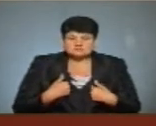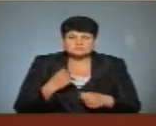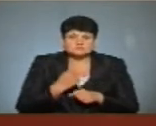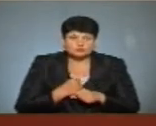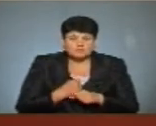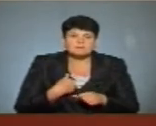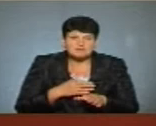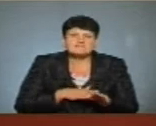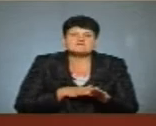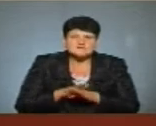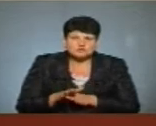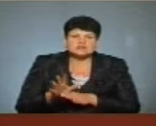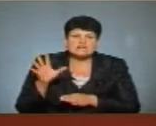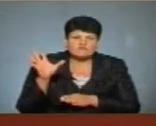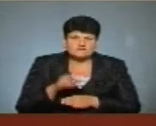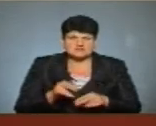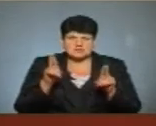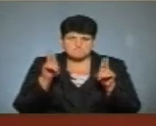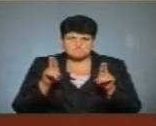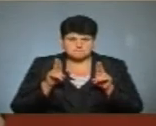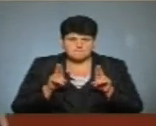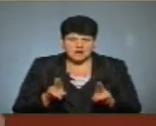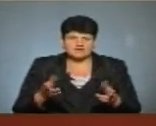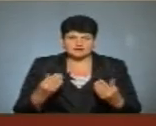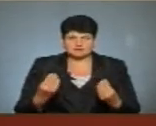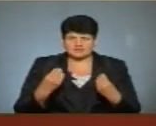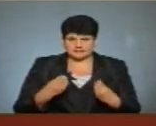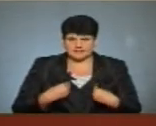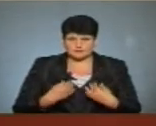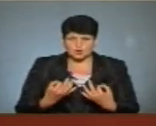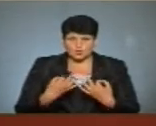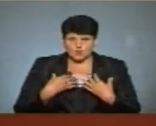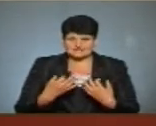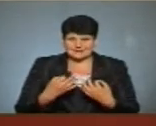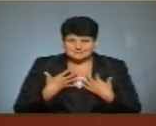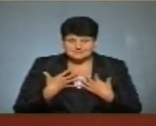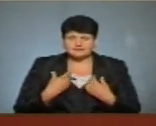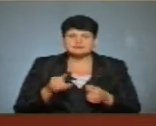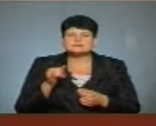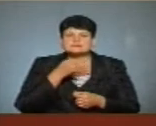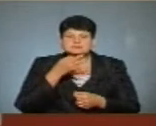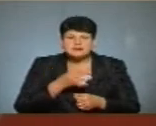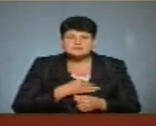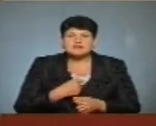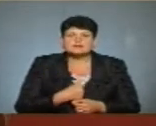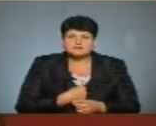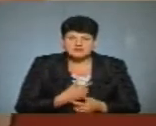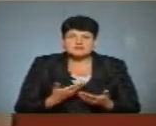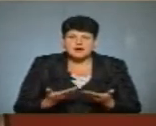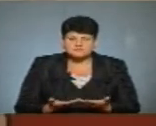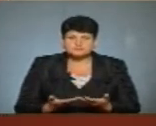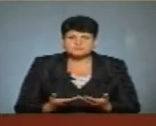ми би дотримувались усіх правил, які би вони нам роз'яснили і сказали би нам.